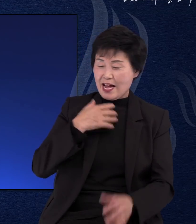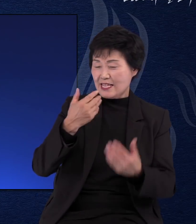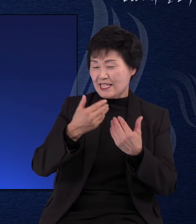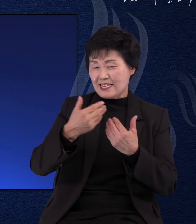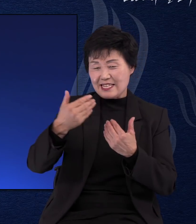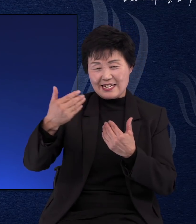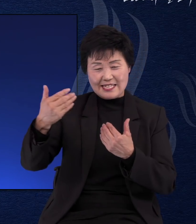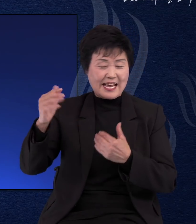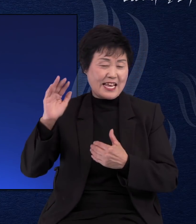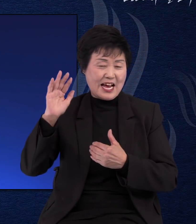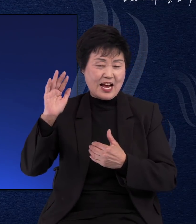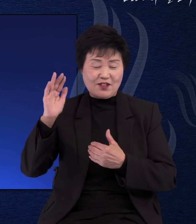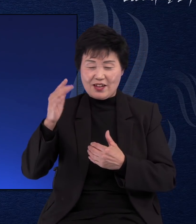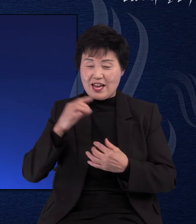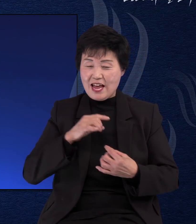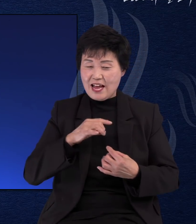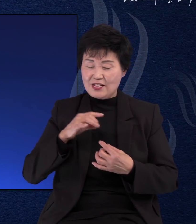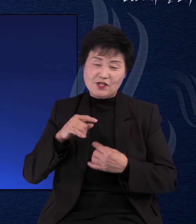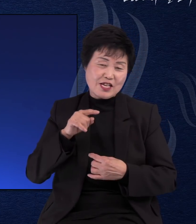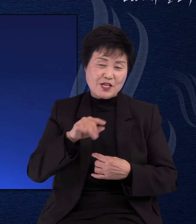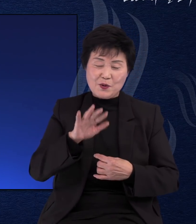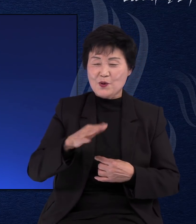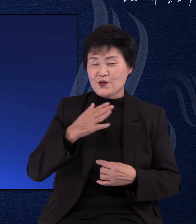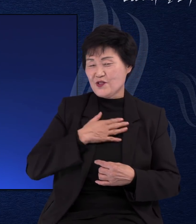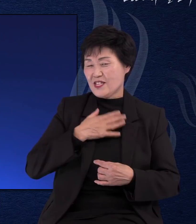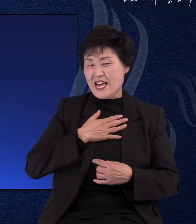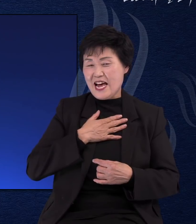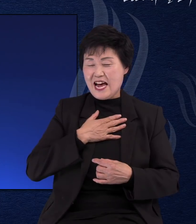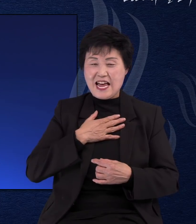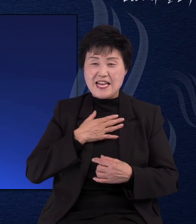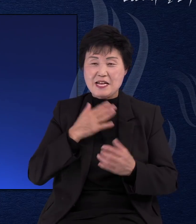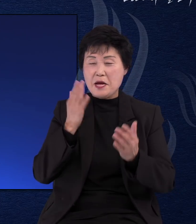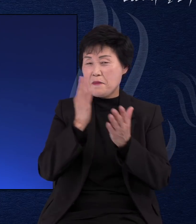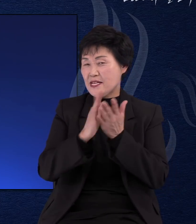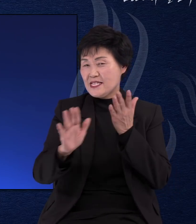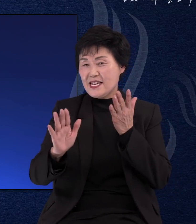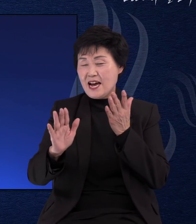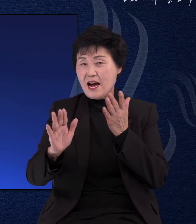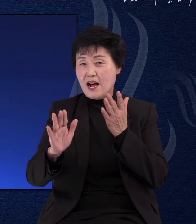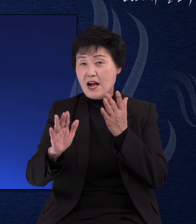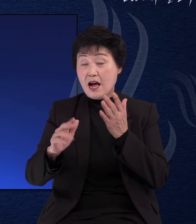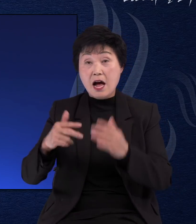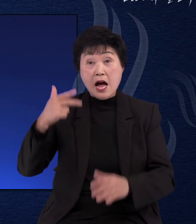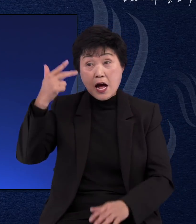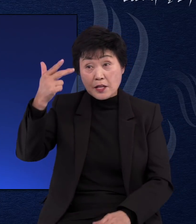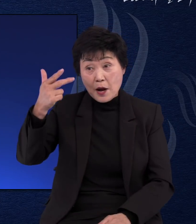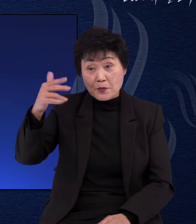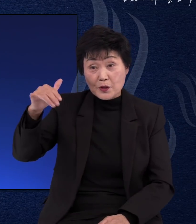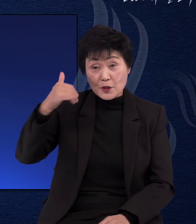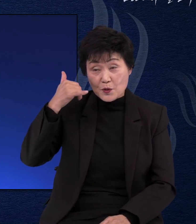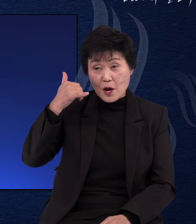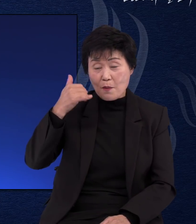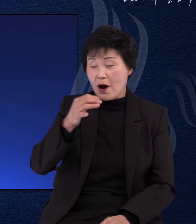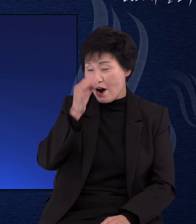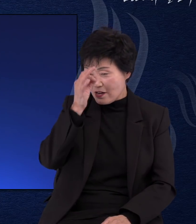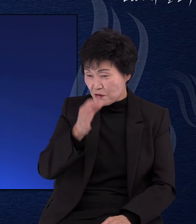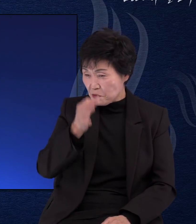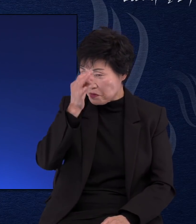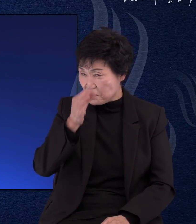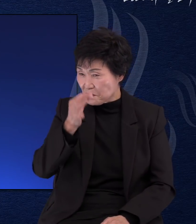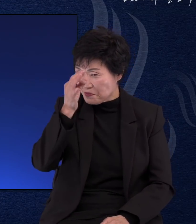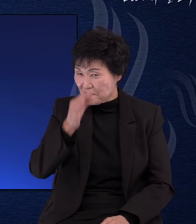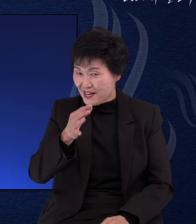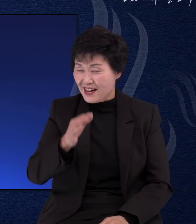떠나야겠어. 이곳은 나에게. 다음 주가 되면 또 전화가 오면 그랬나요? 죄송합니다. 다시는 안 그럴게요. 끊고